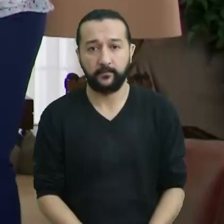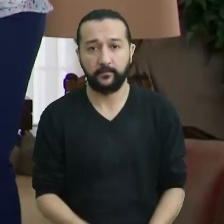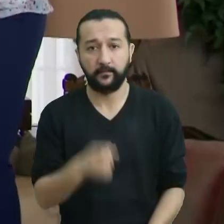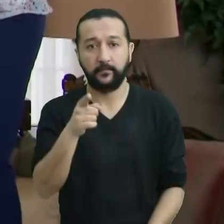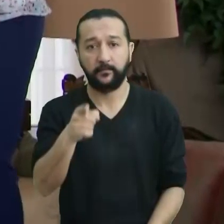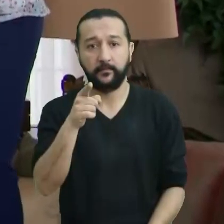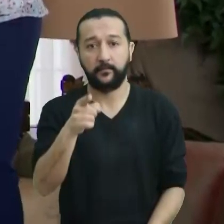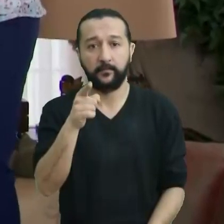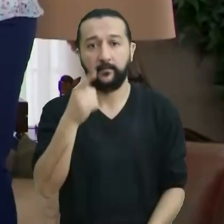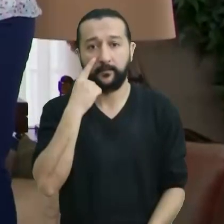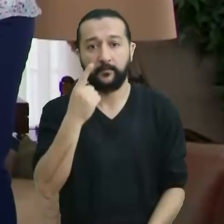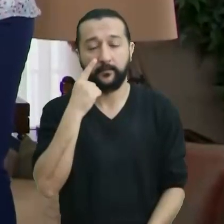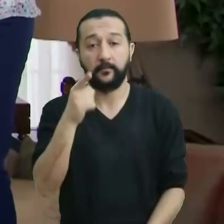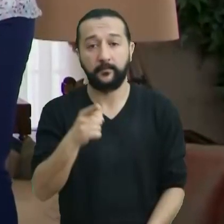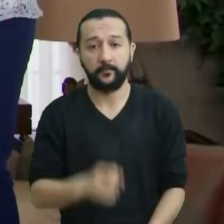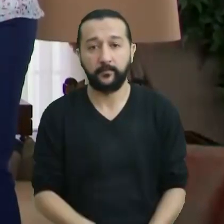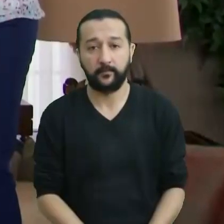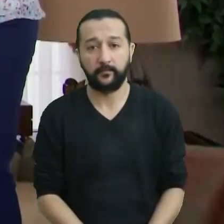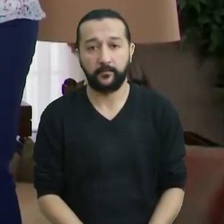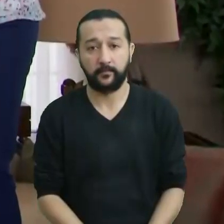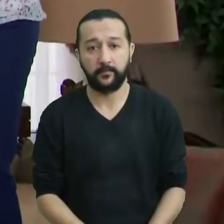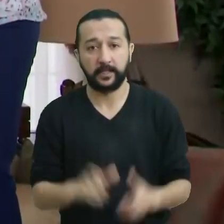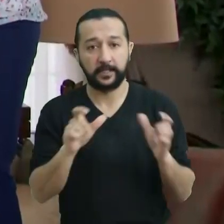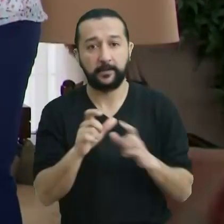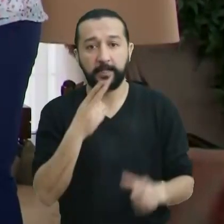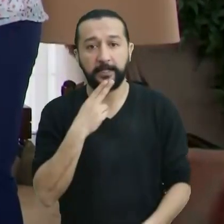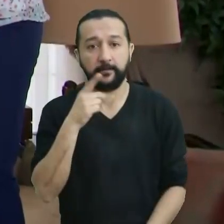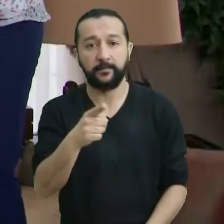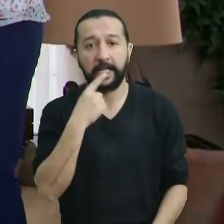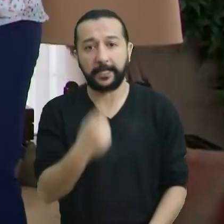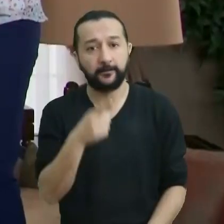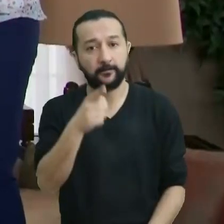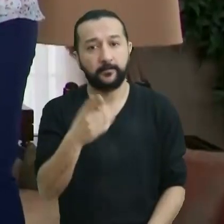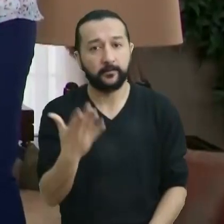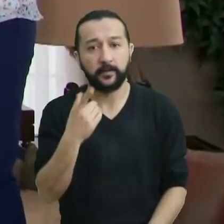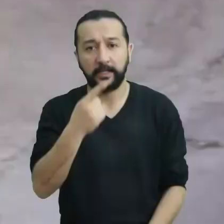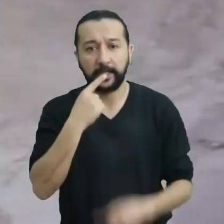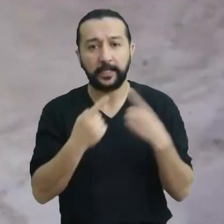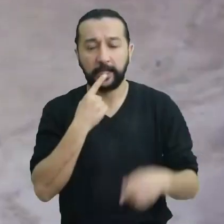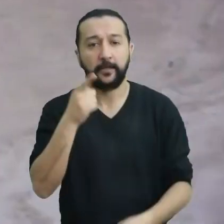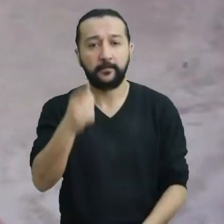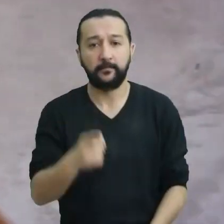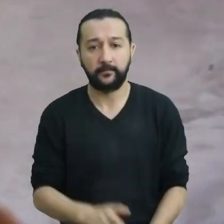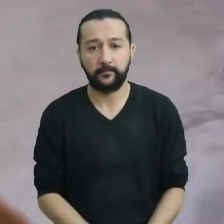Serpil fal taşı gibi açılmış gözlerle yere bakıyor. Serpil Hanım ne diyorsunuz siz Allah aşkına da? Serpil'in baktığı